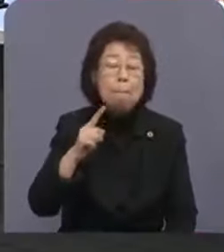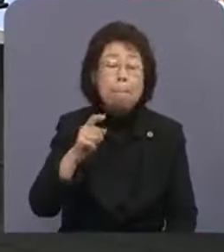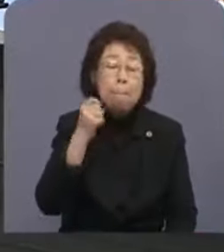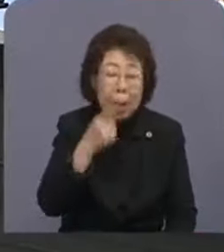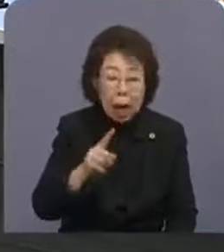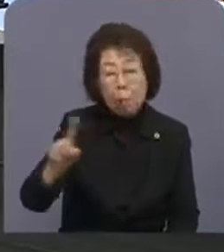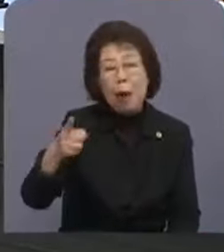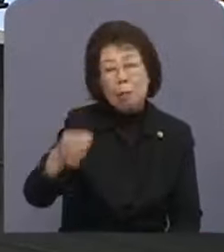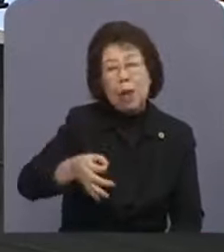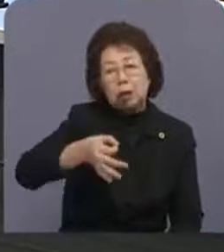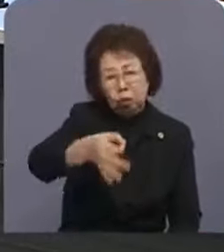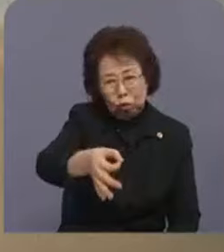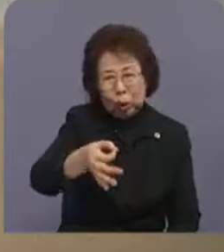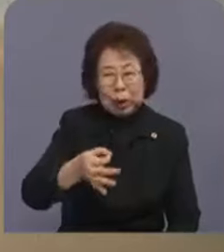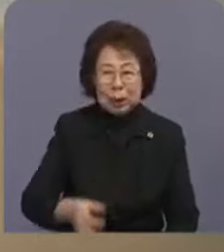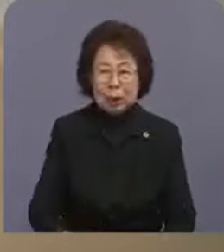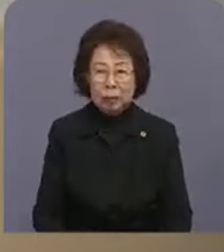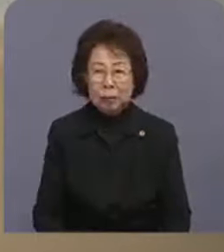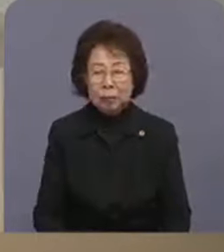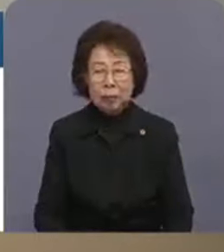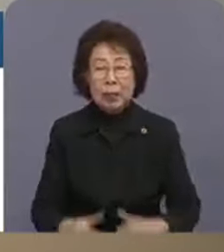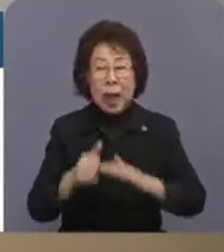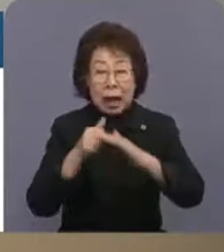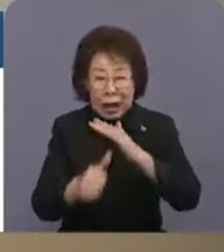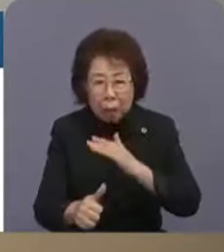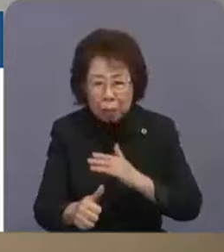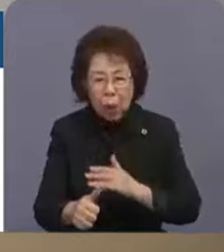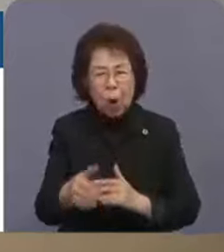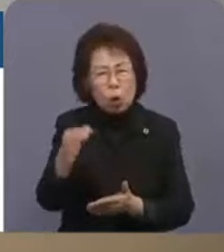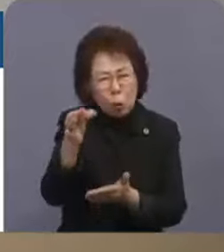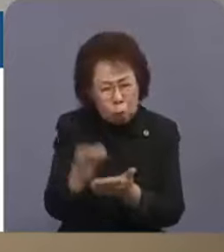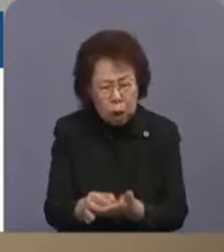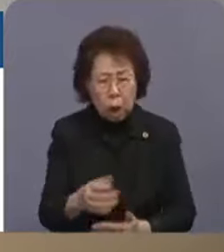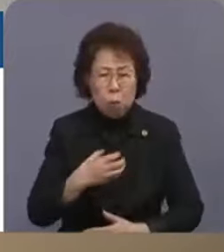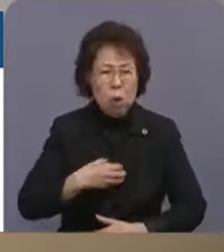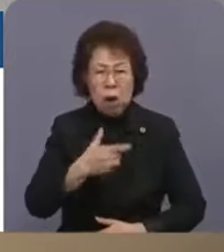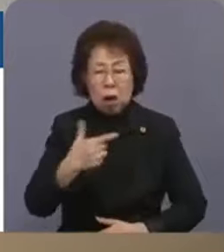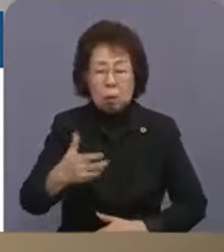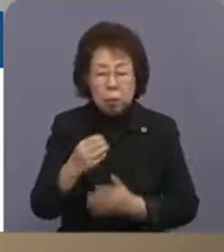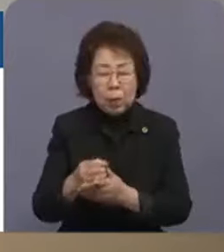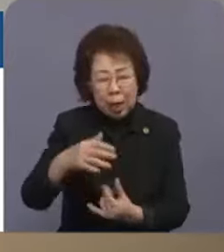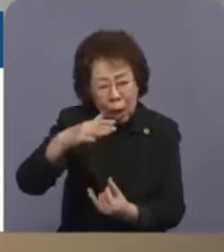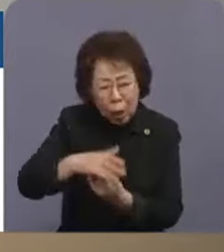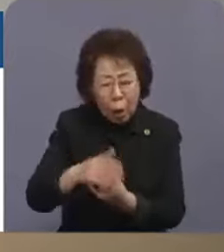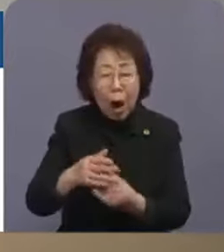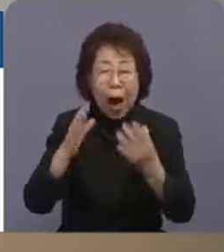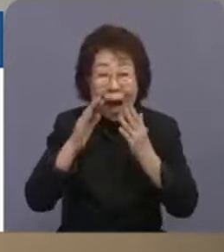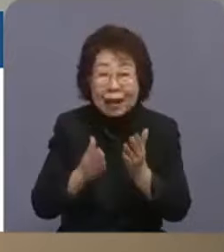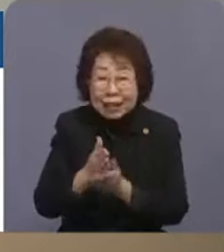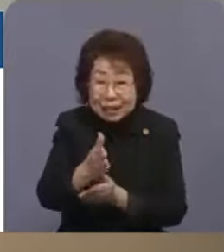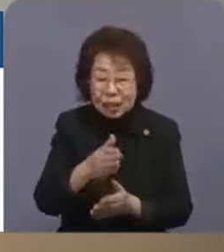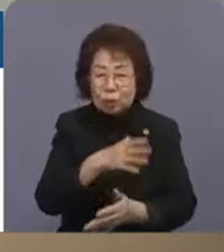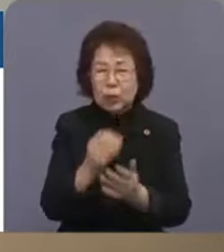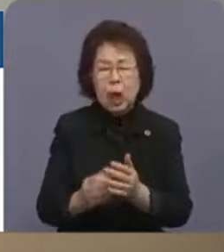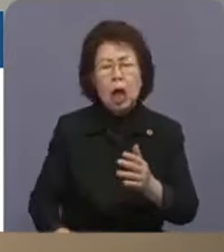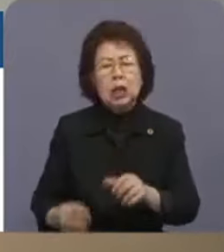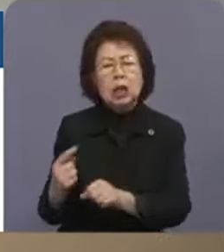수당을 지급하기로 했습니다. 대표적인 저수가 고위험 분야인 소아청소년과의 경우